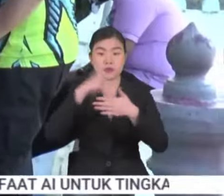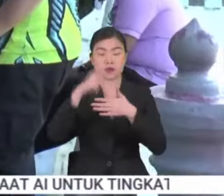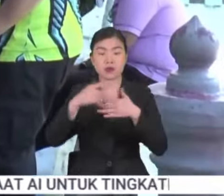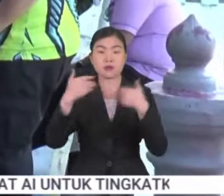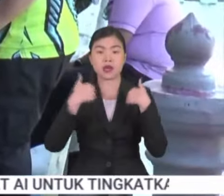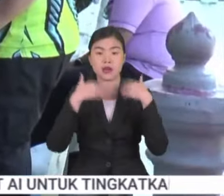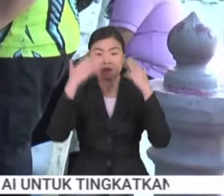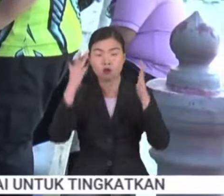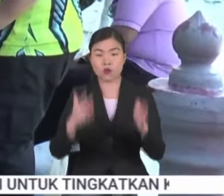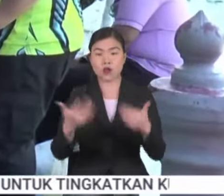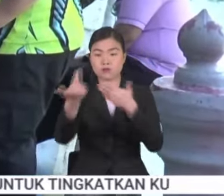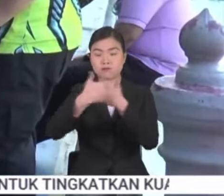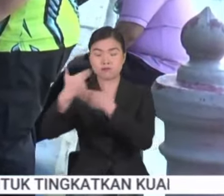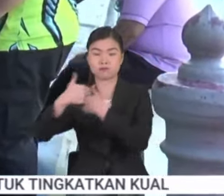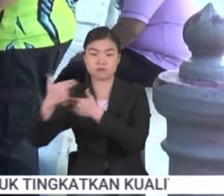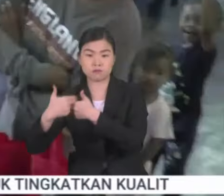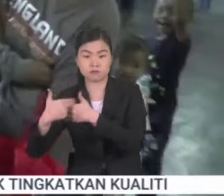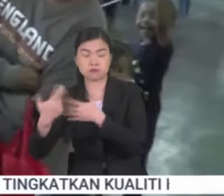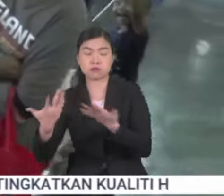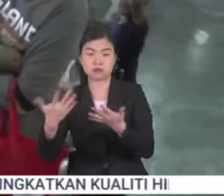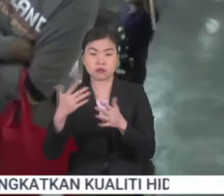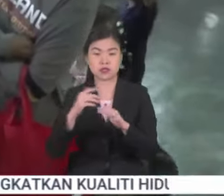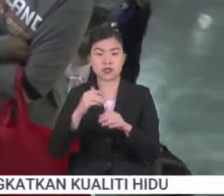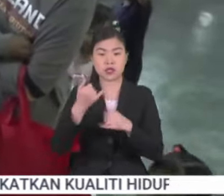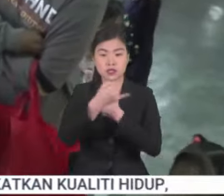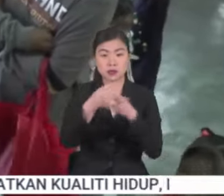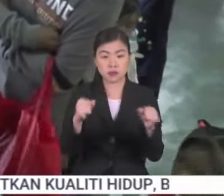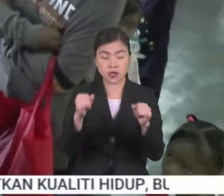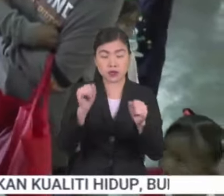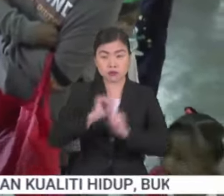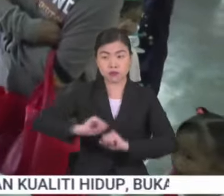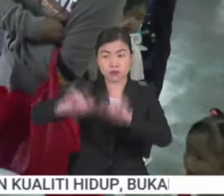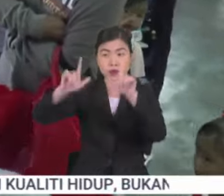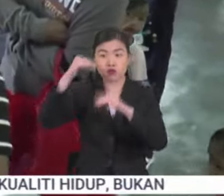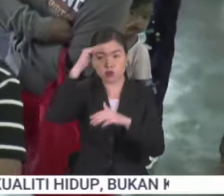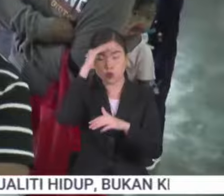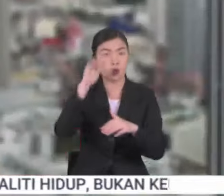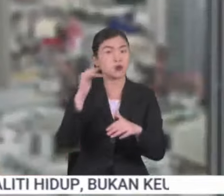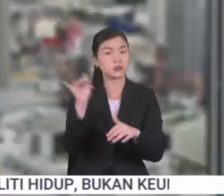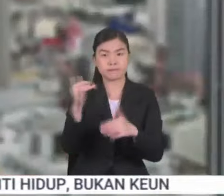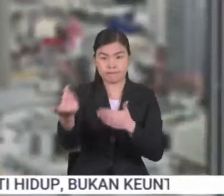penyertaan wakil media pelbagai agensi termasuk Jabatan Penyiaran Johor.